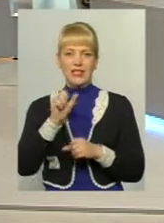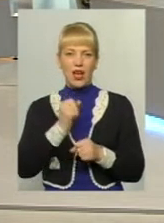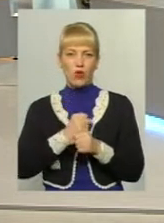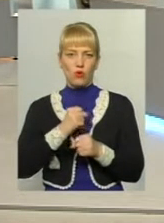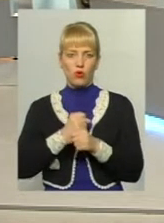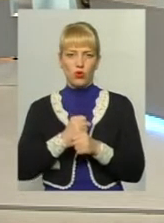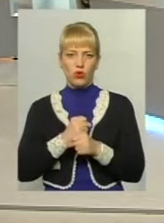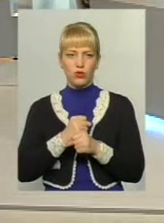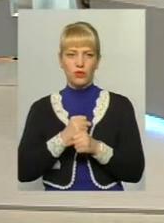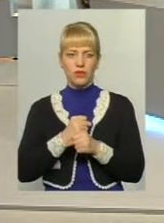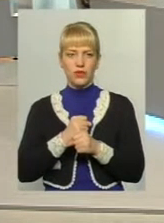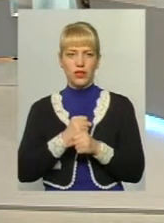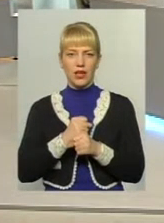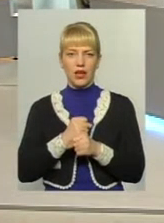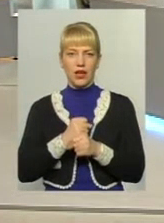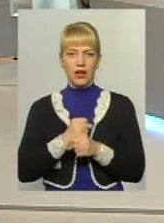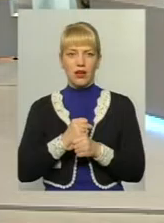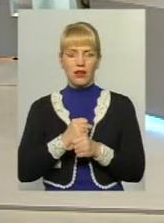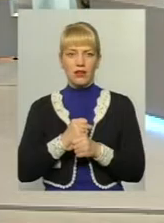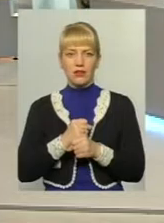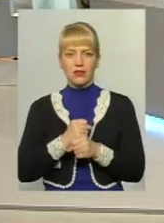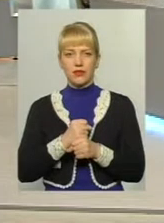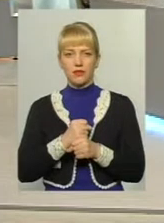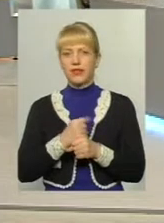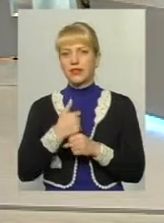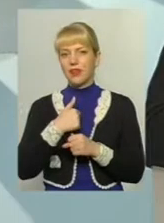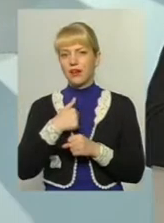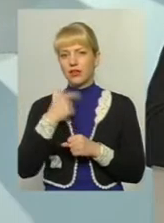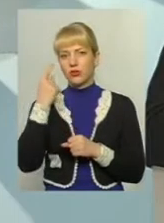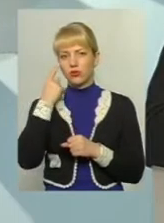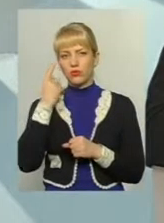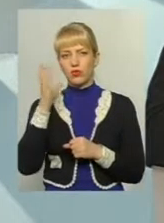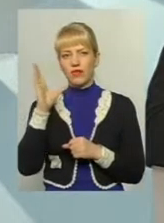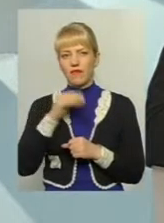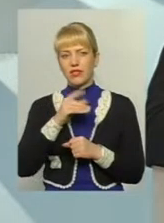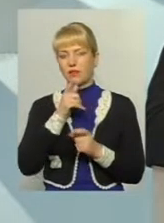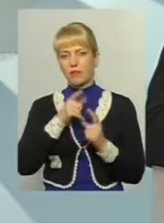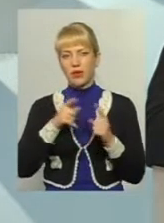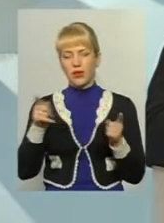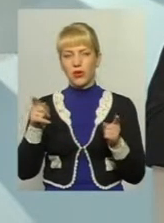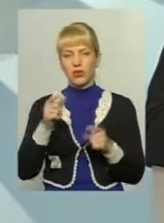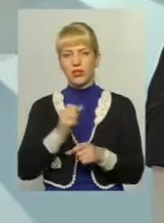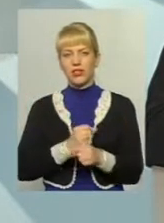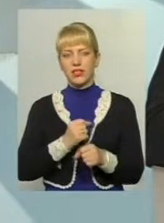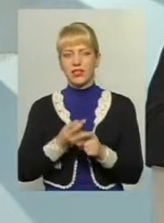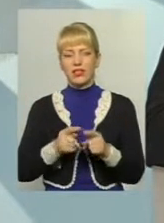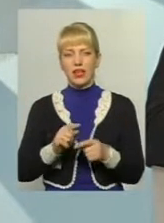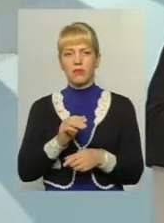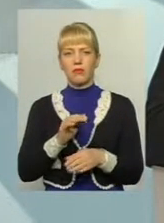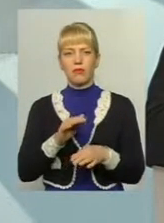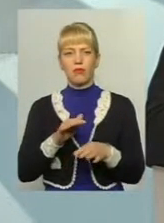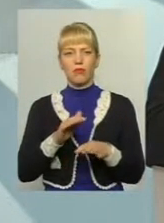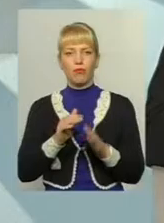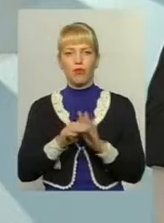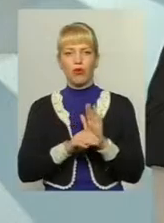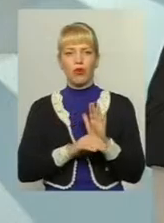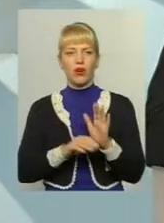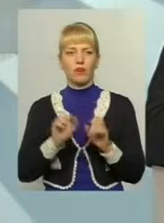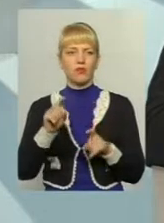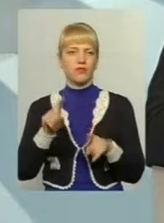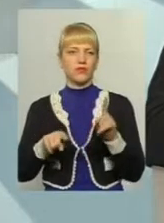енергоефективні товари. При умові відшкодування там від 40 до 70% тіла кредиту. Ось і все. Але ж за матеріали. За